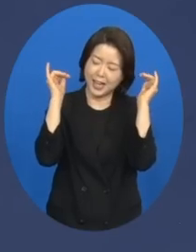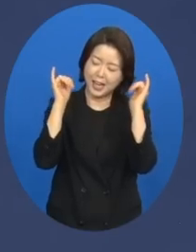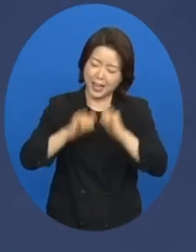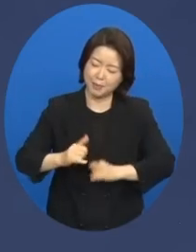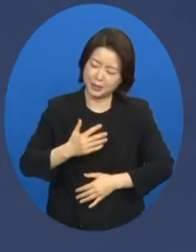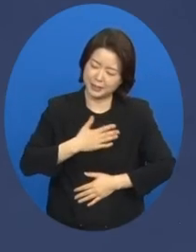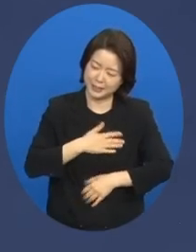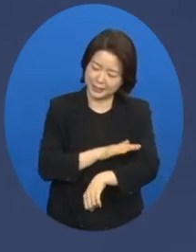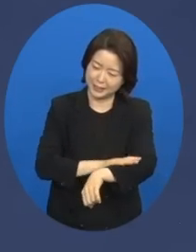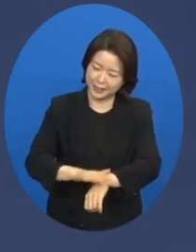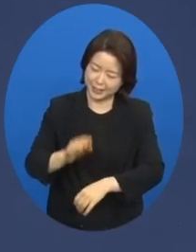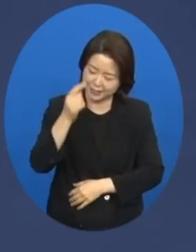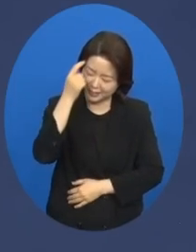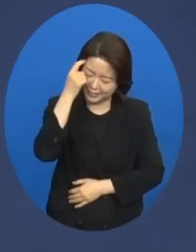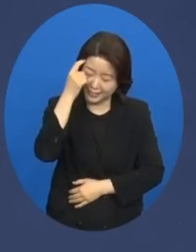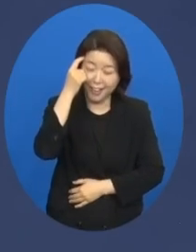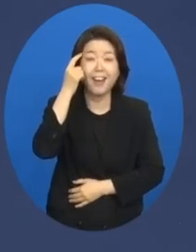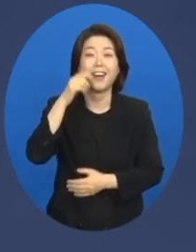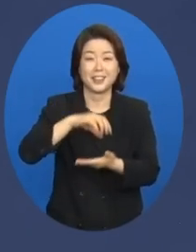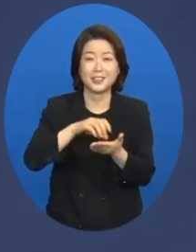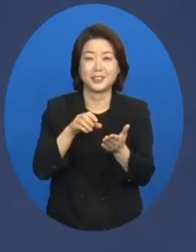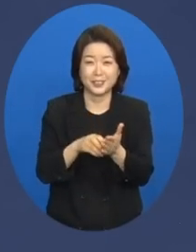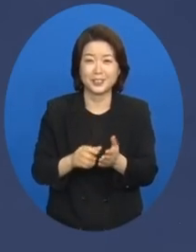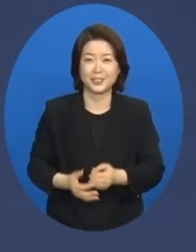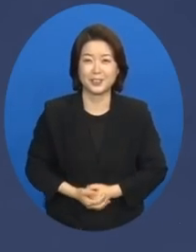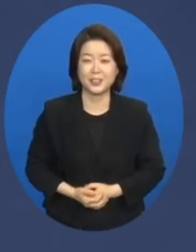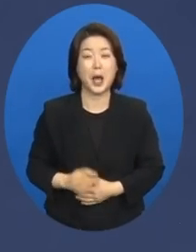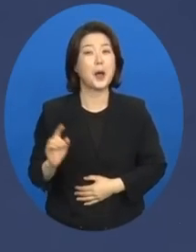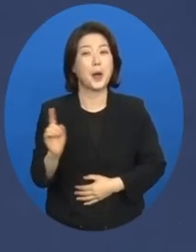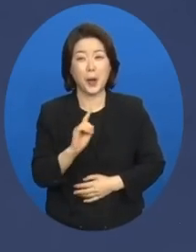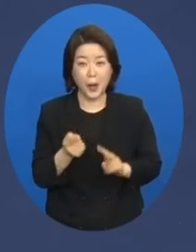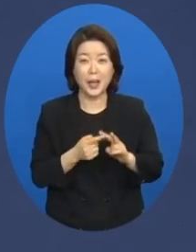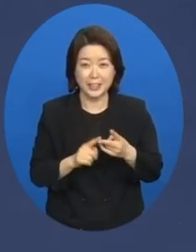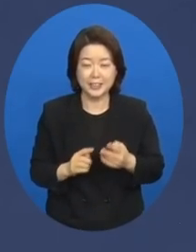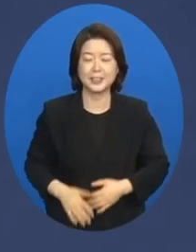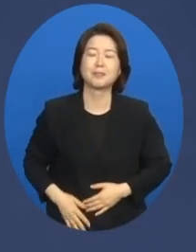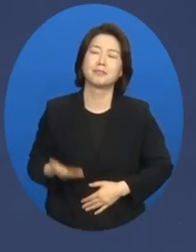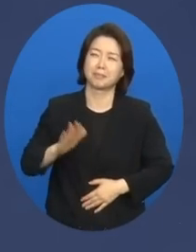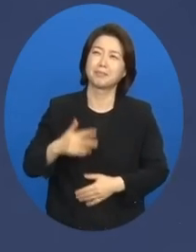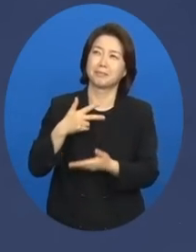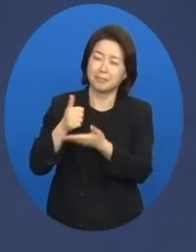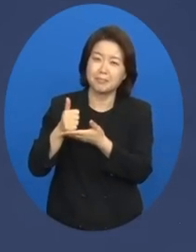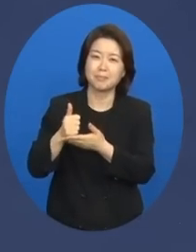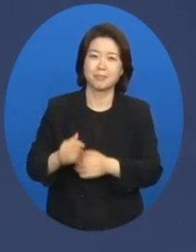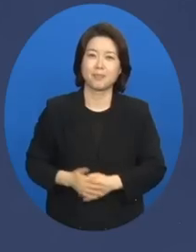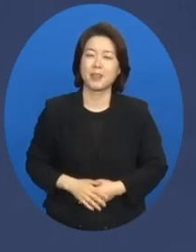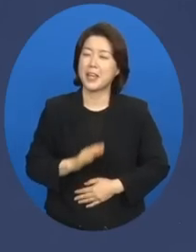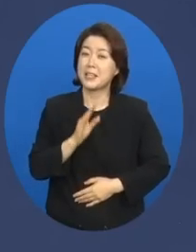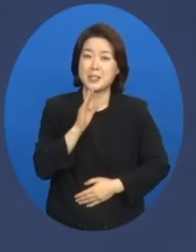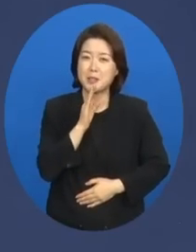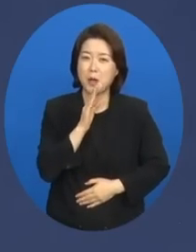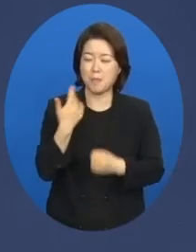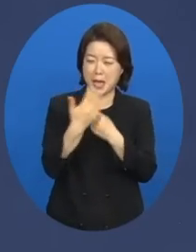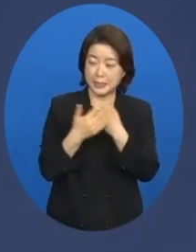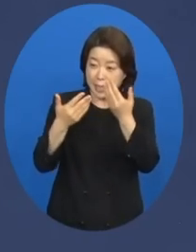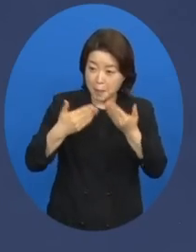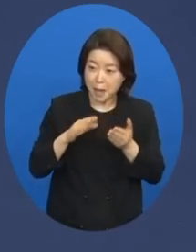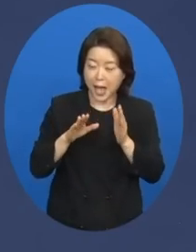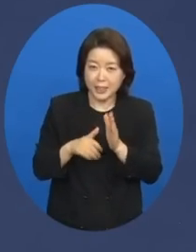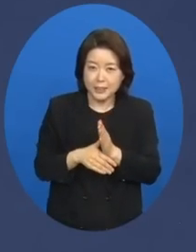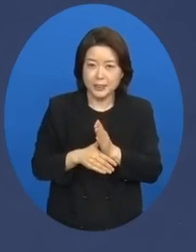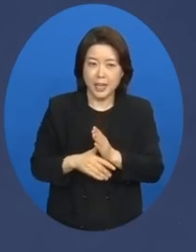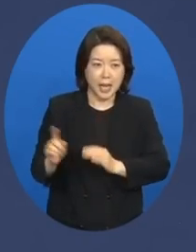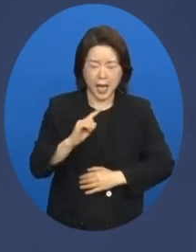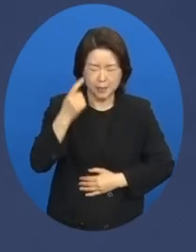이거 잘하는 건가 하는 생각이 들 정도인데 어쨌든 그래도 주님이 그냥 너무 이제 은혜 받을 때는 막